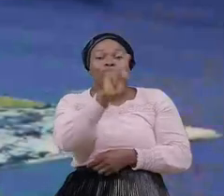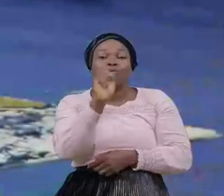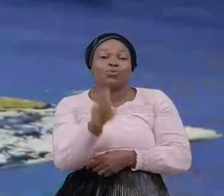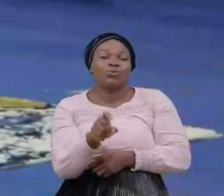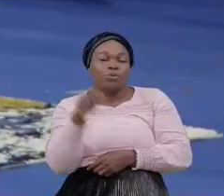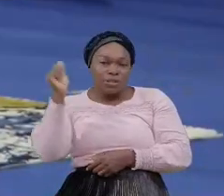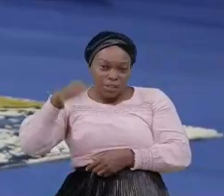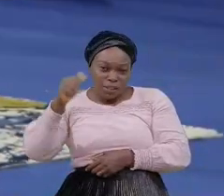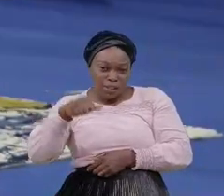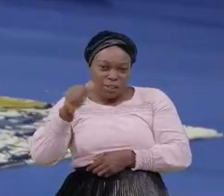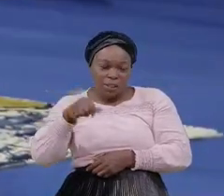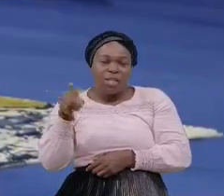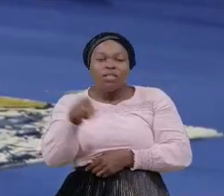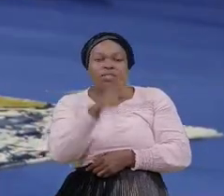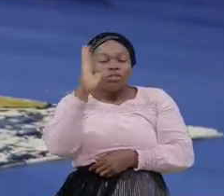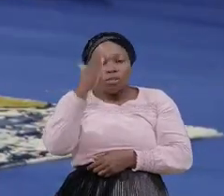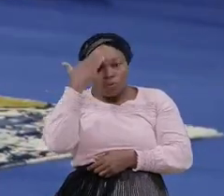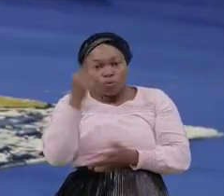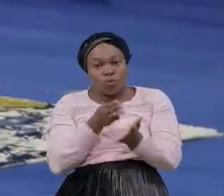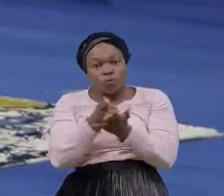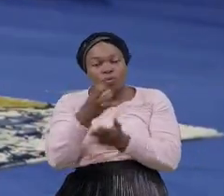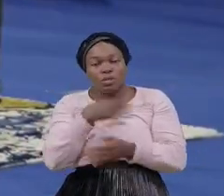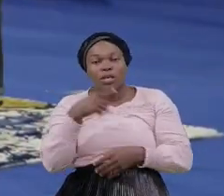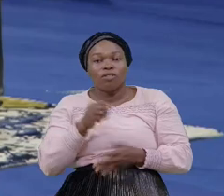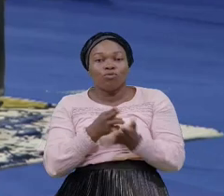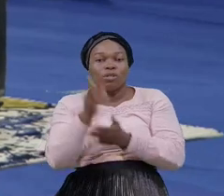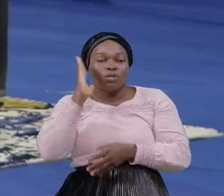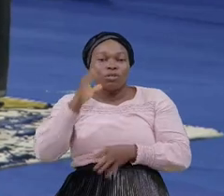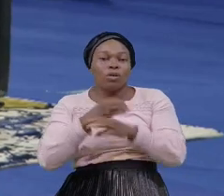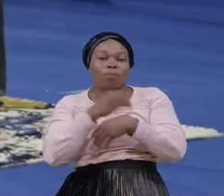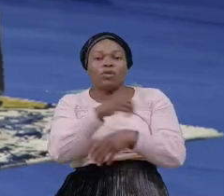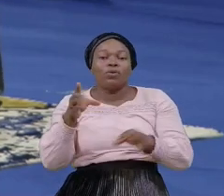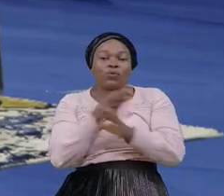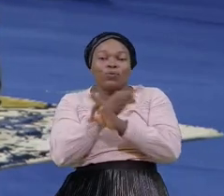Vous connaîtrez la vérité. Et la vérité vous affranchira. Voilà le